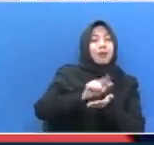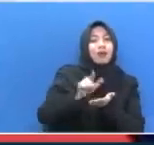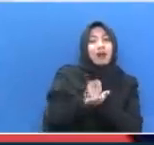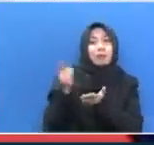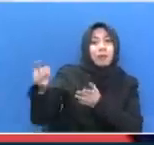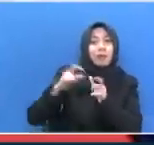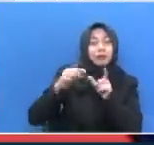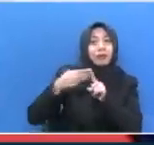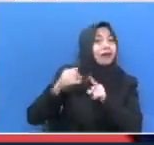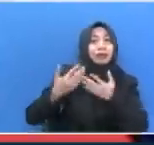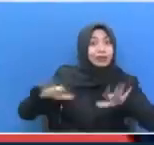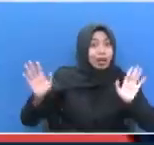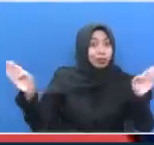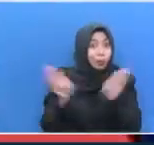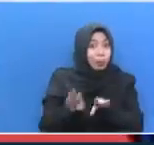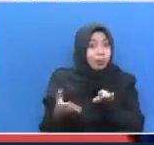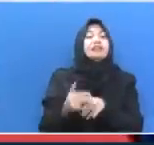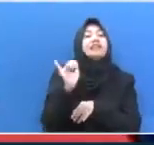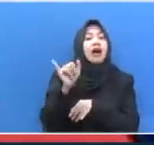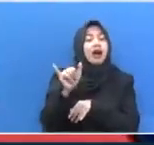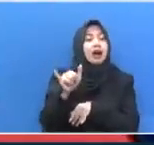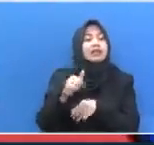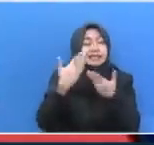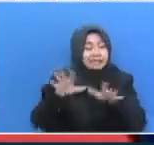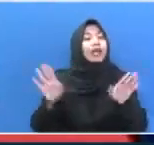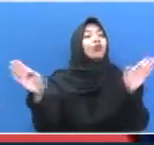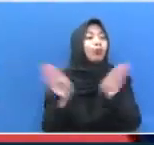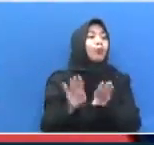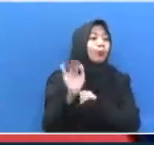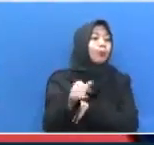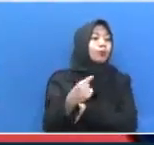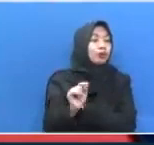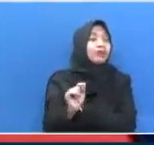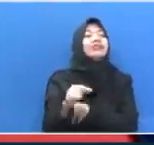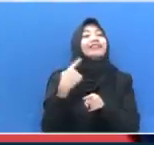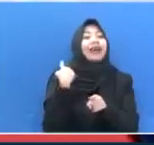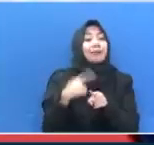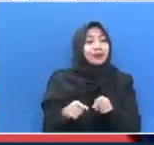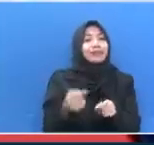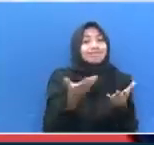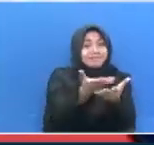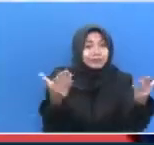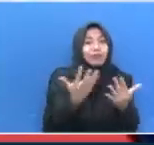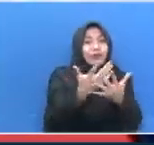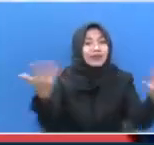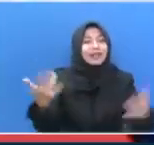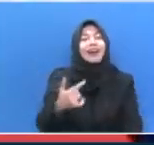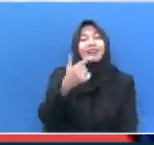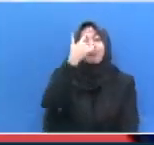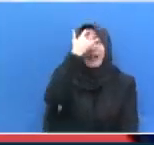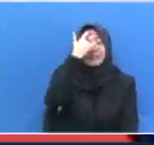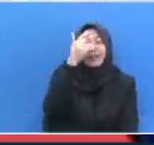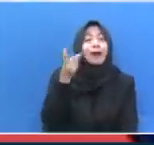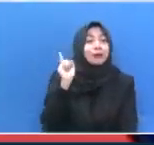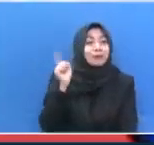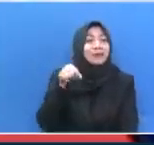kader Nasdem ini ya Bagi saya sudah selesai tapi satu hal yang kemudian menjadi pelajaran publik bahwa dalam politik kita itu luas dan